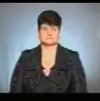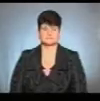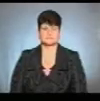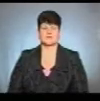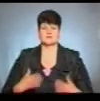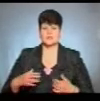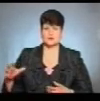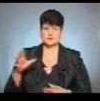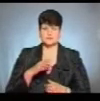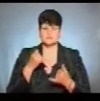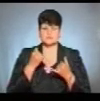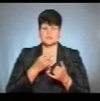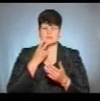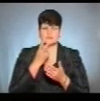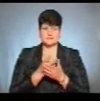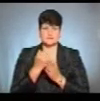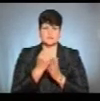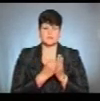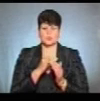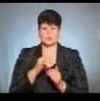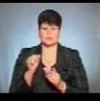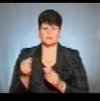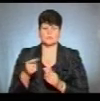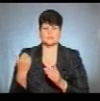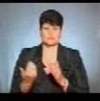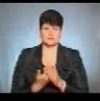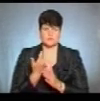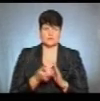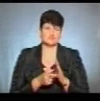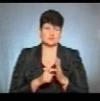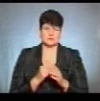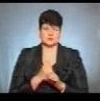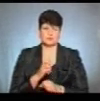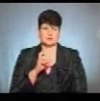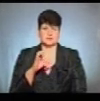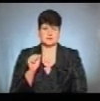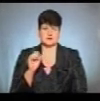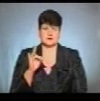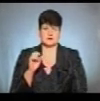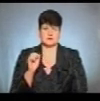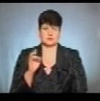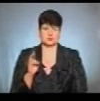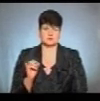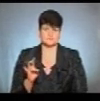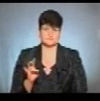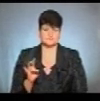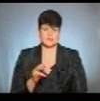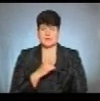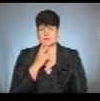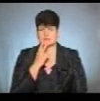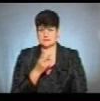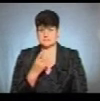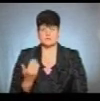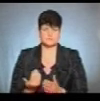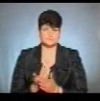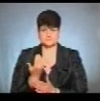Вітаю усіх, хто до нас приєднався. В ефірі телеканалу «ЮА» Тернопіль новини. У студії Богдана Сарабун. Дивіться у